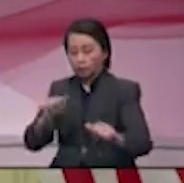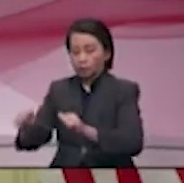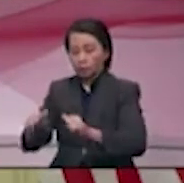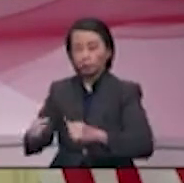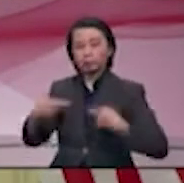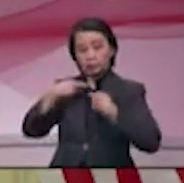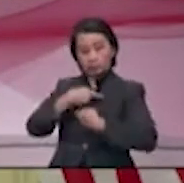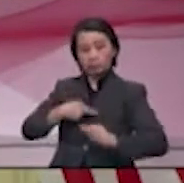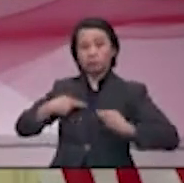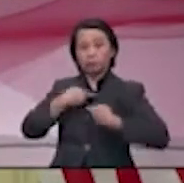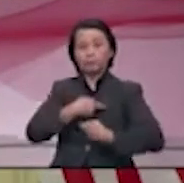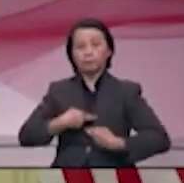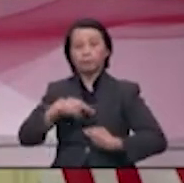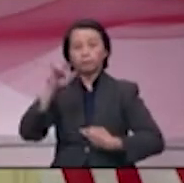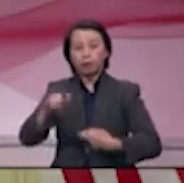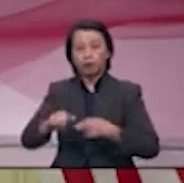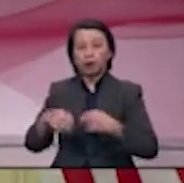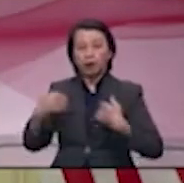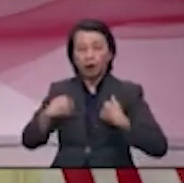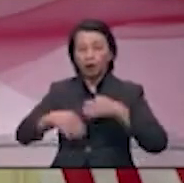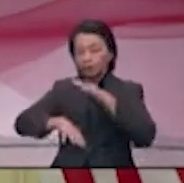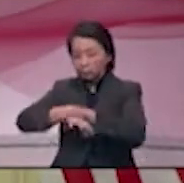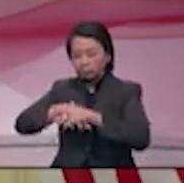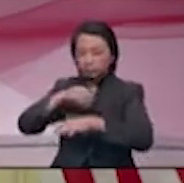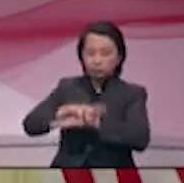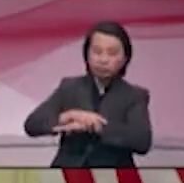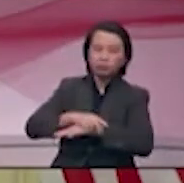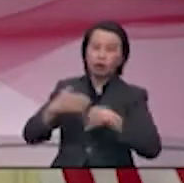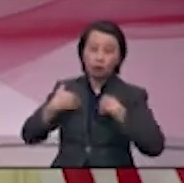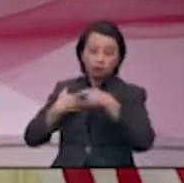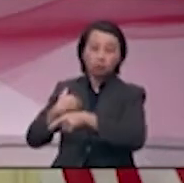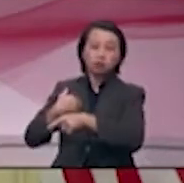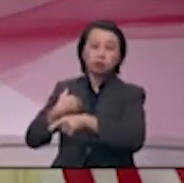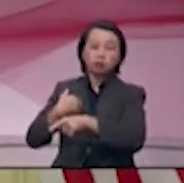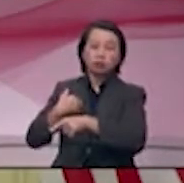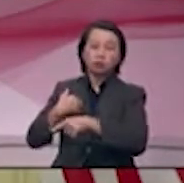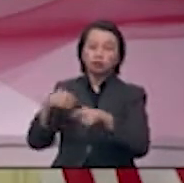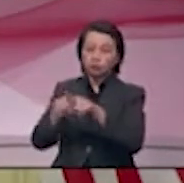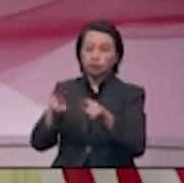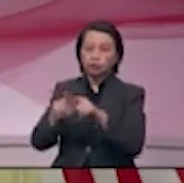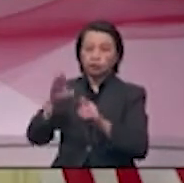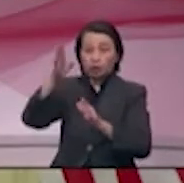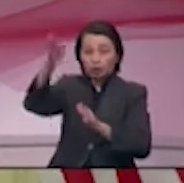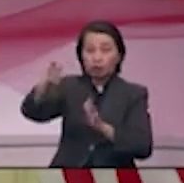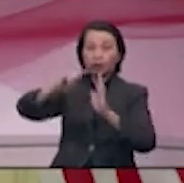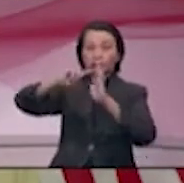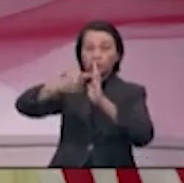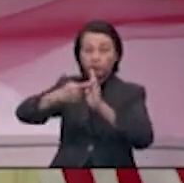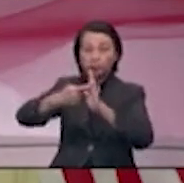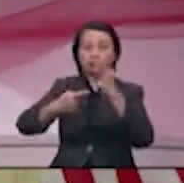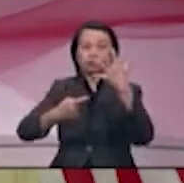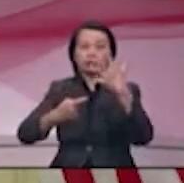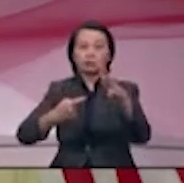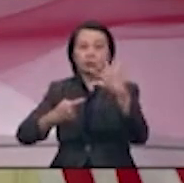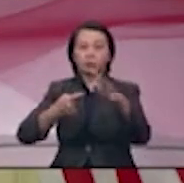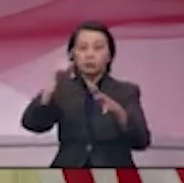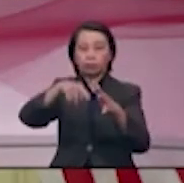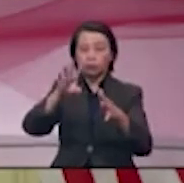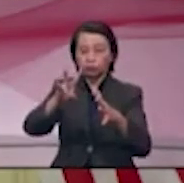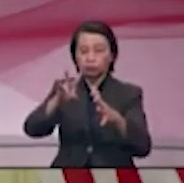rekreasi yang bersentuhan physical juga akan bermula 15juli